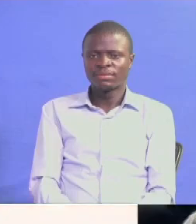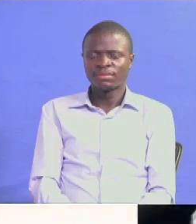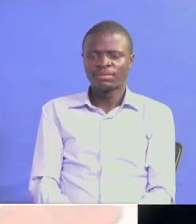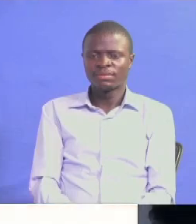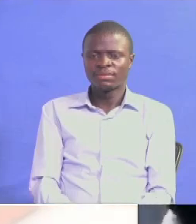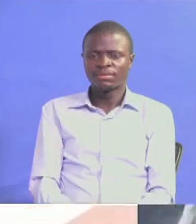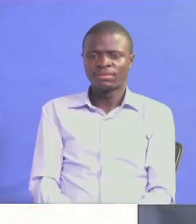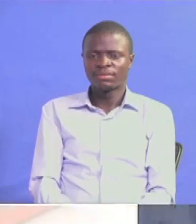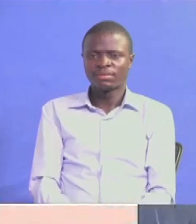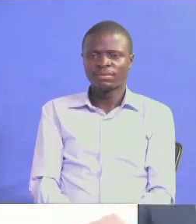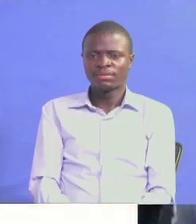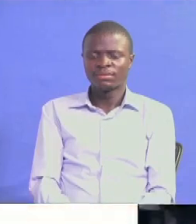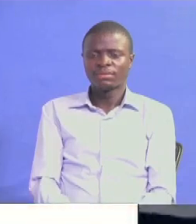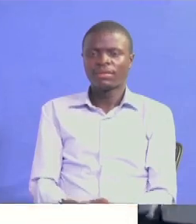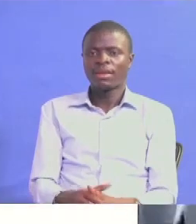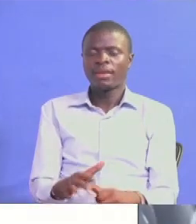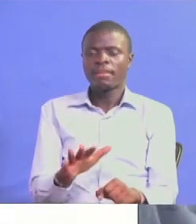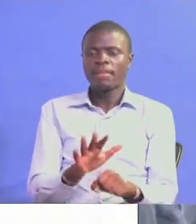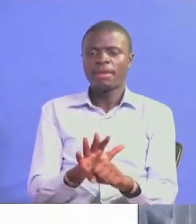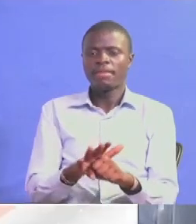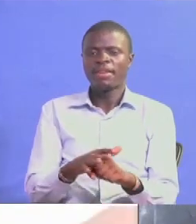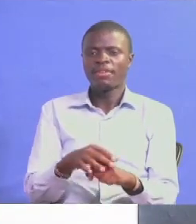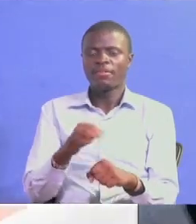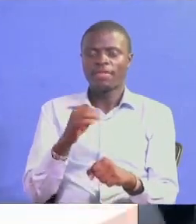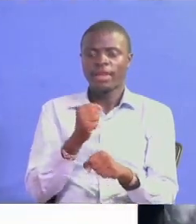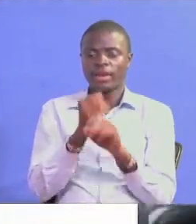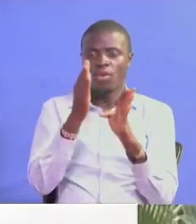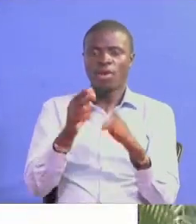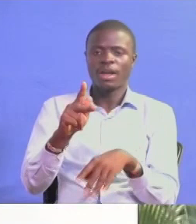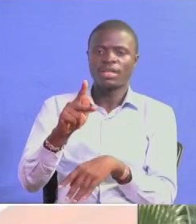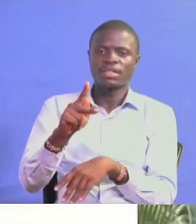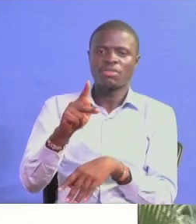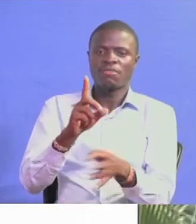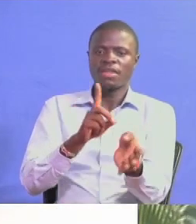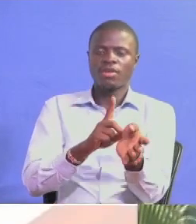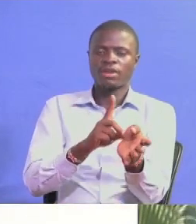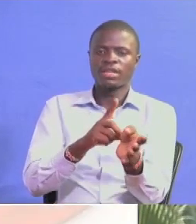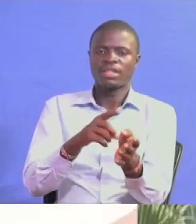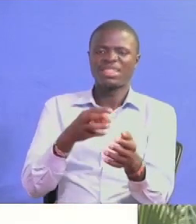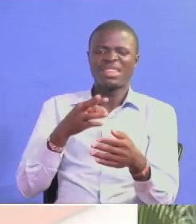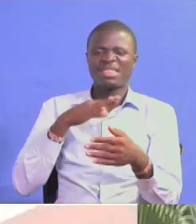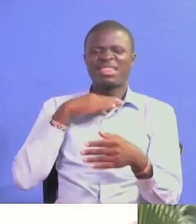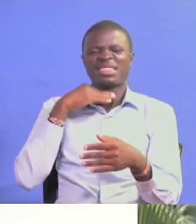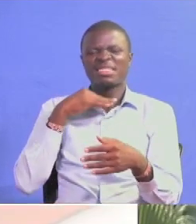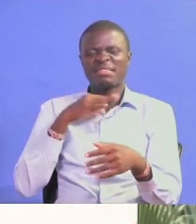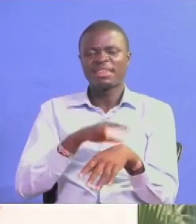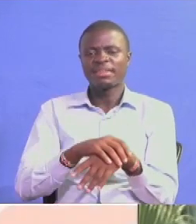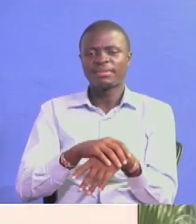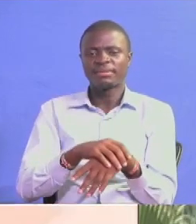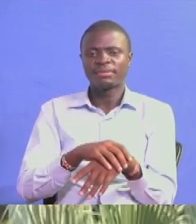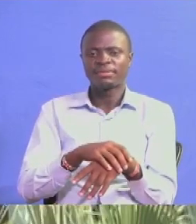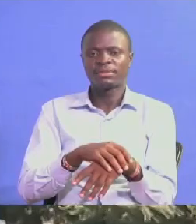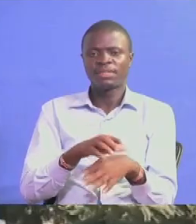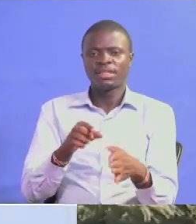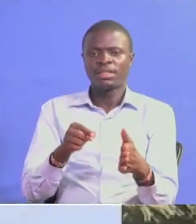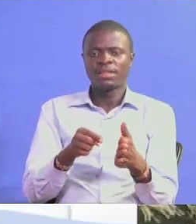mwamba, mamia ya wahudumu wa afya walifululiza hadi makao makuu ya Wizara ya Afya hapa jijini Nairobi kuonyesha